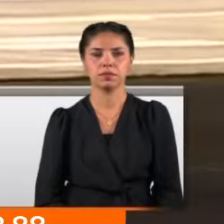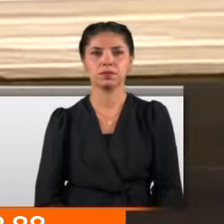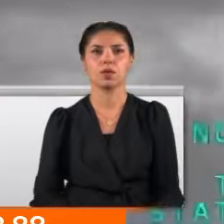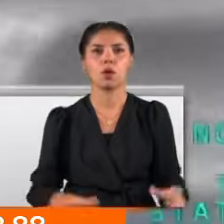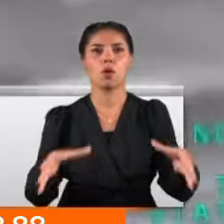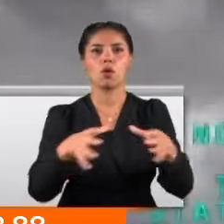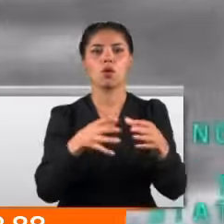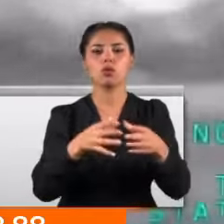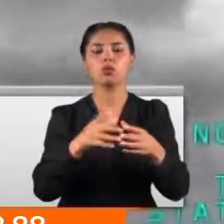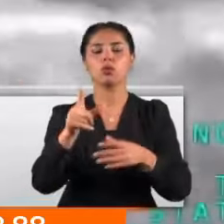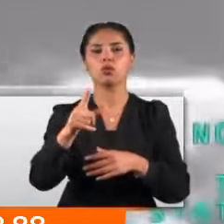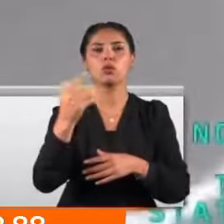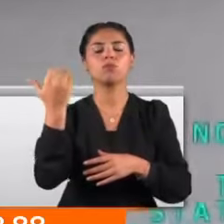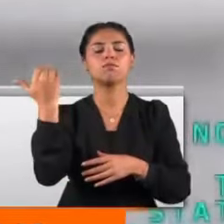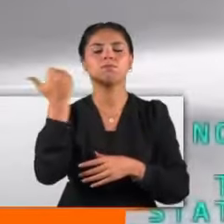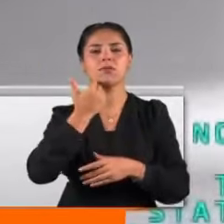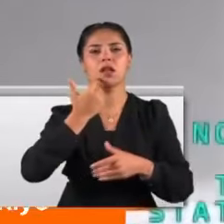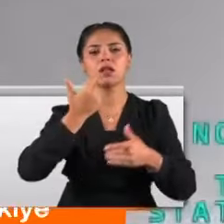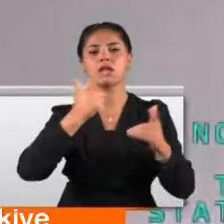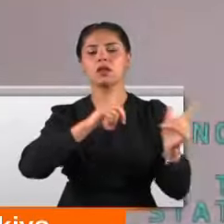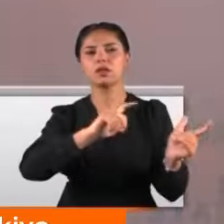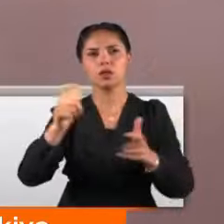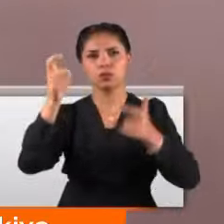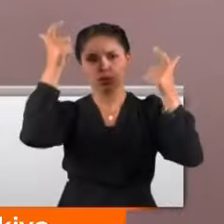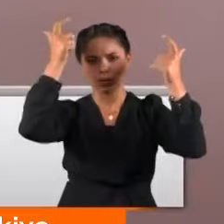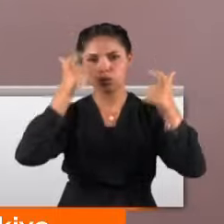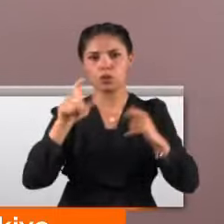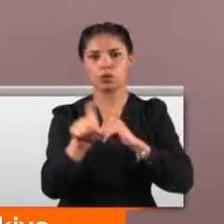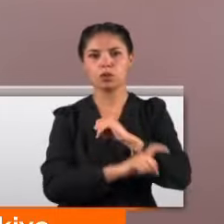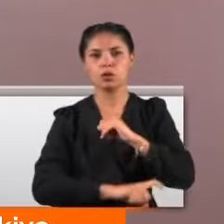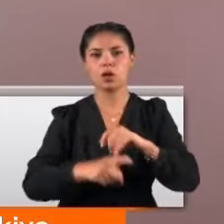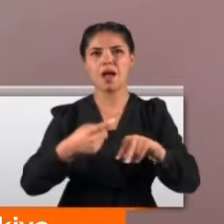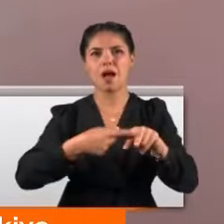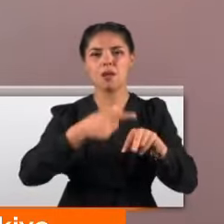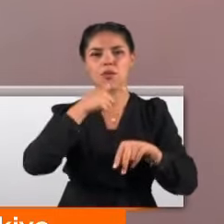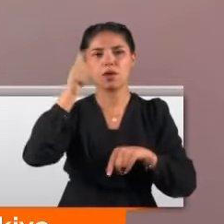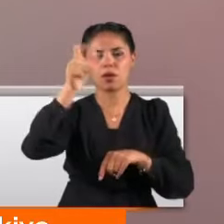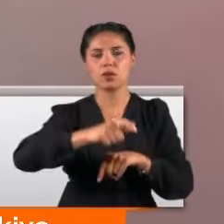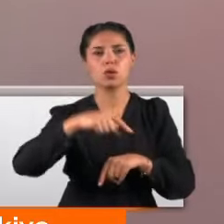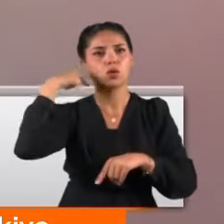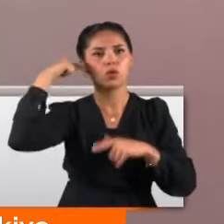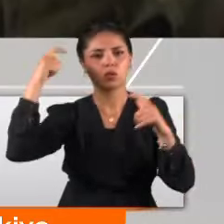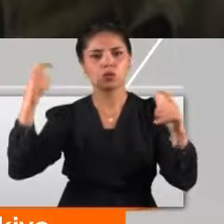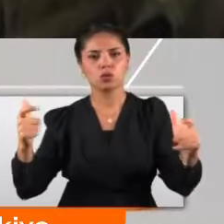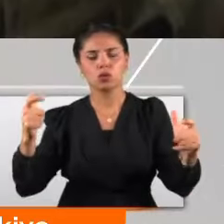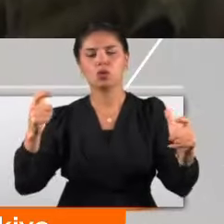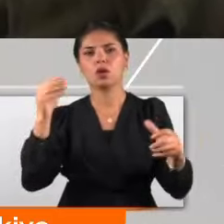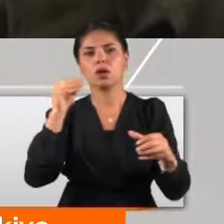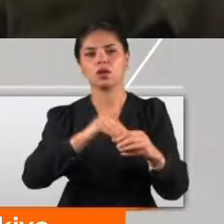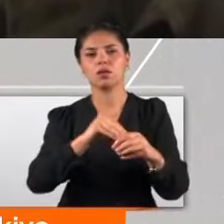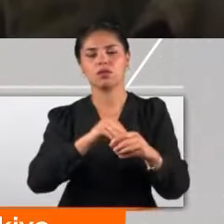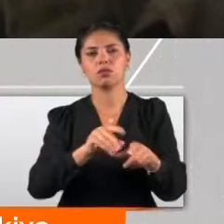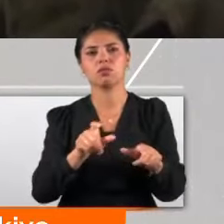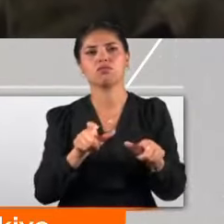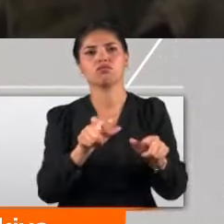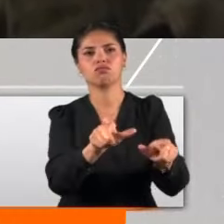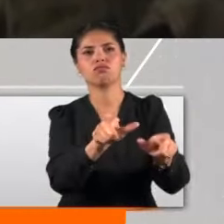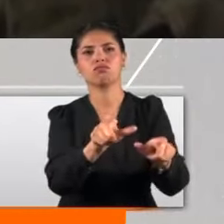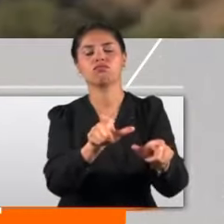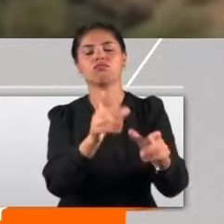Örgütün sözde lojistik ve finans sorumlusu terörist Abdülhamit Kapar da Suriye Kamışlı'da nokta operasyonda köşeye